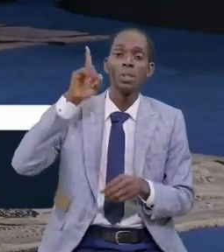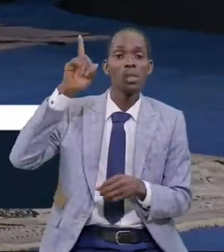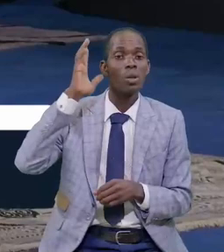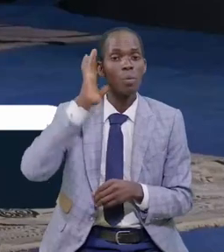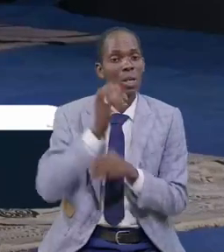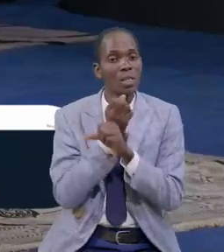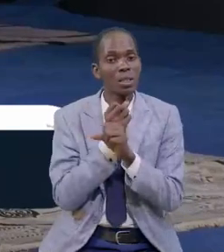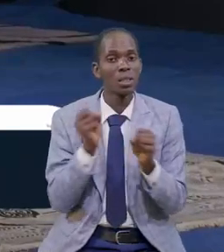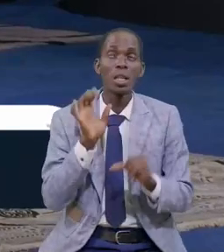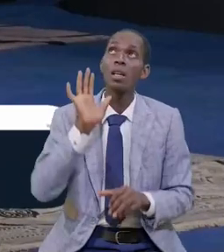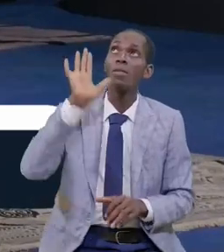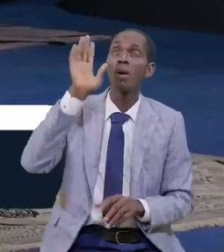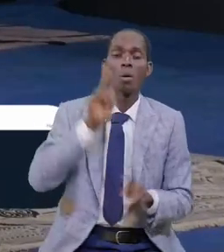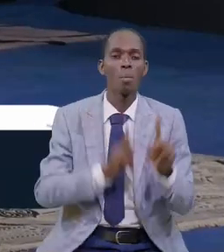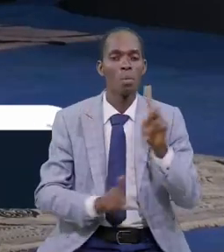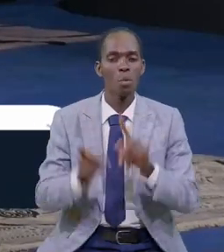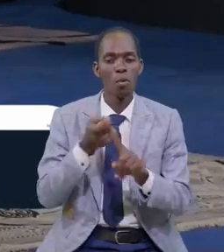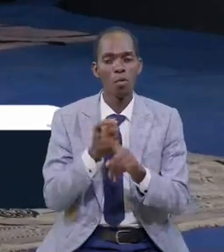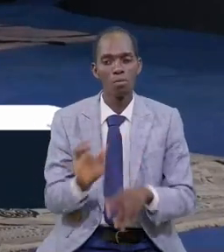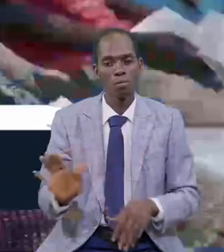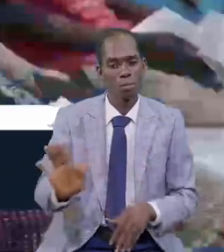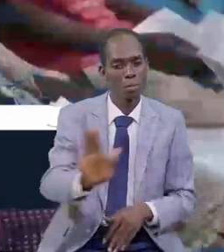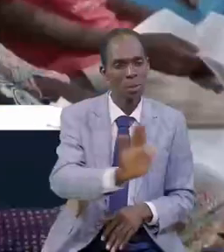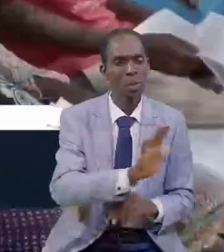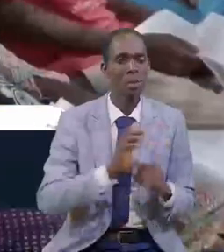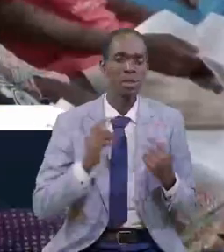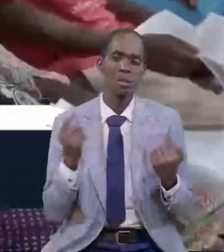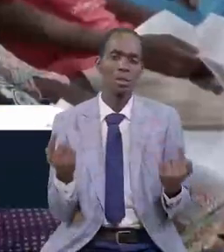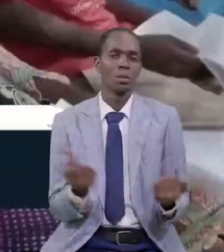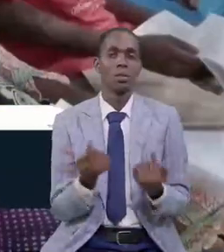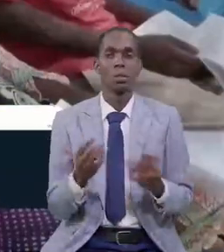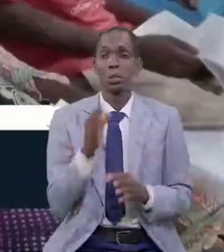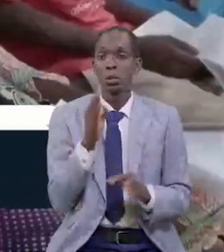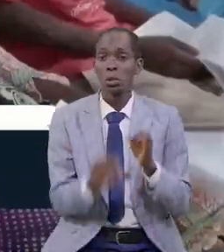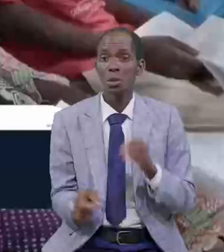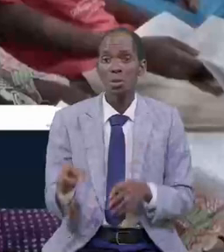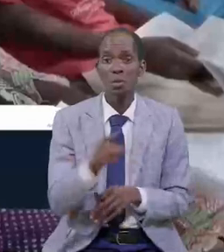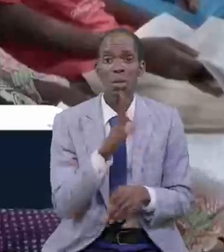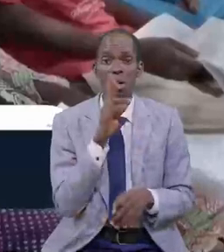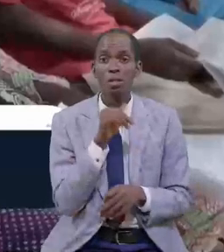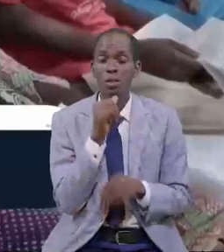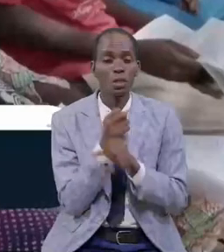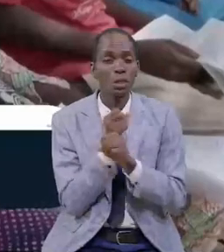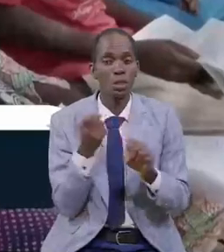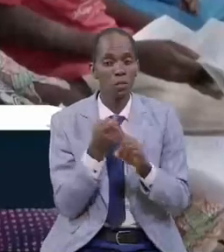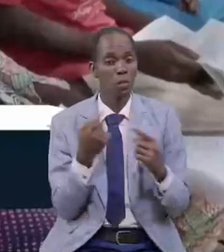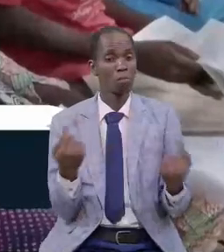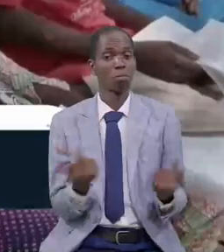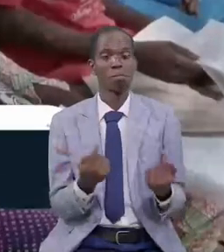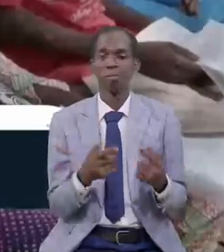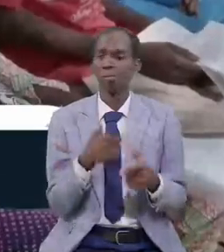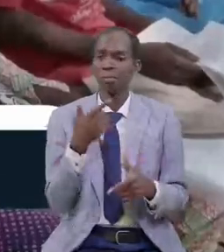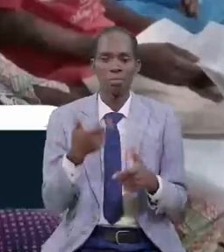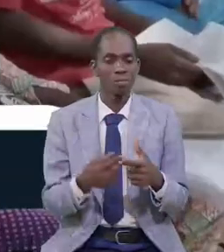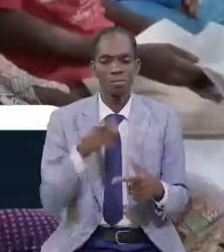c'est lui qui sauvera son peuple de ces péché si vous n'êtes pas sauvé du péché vous